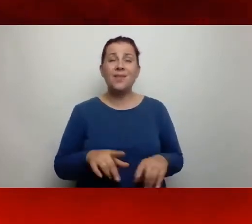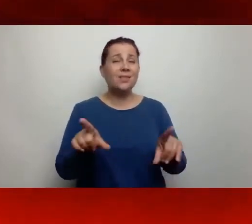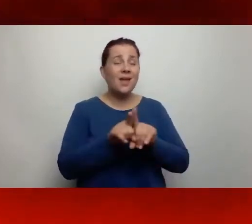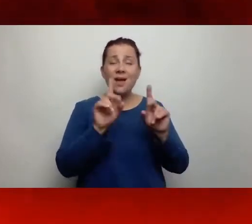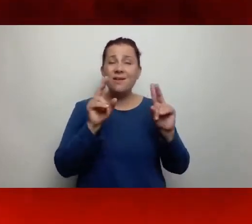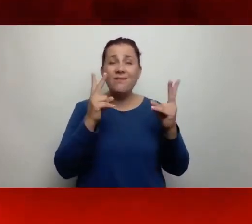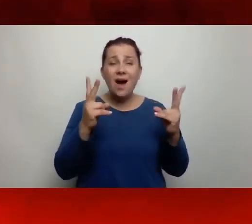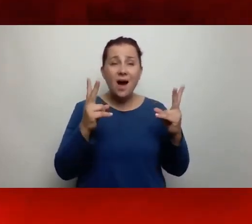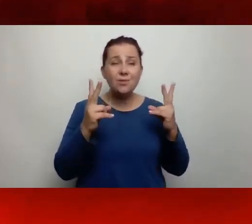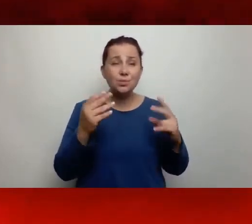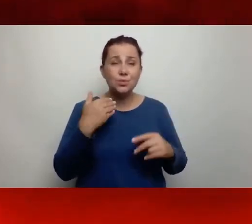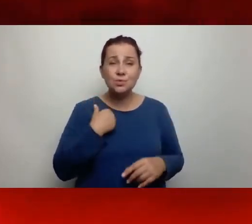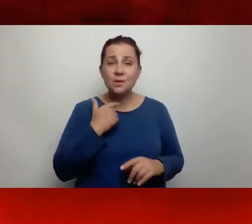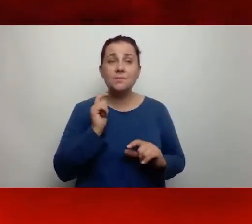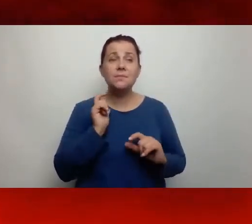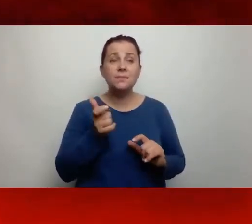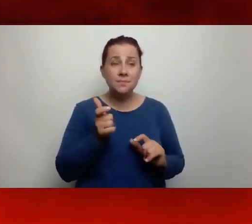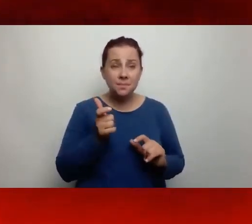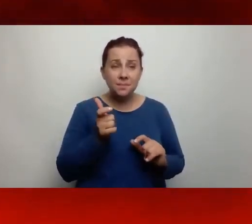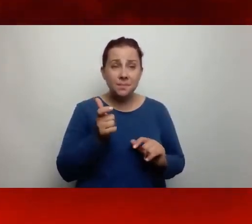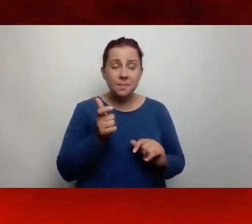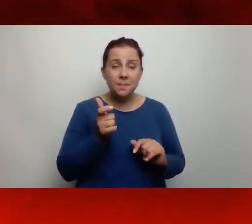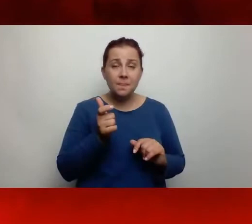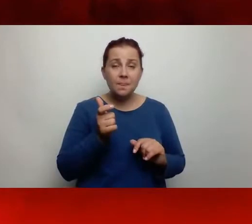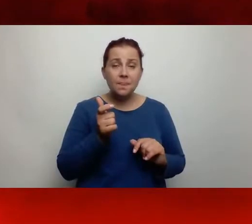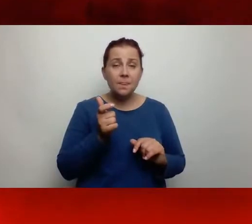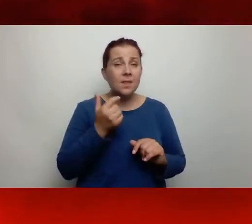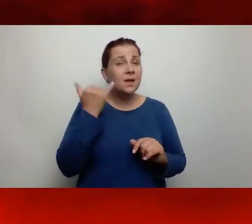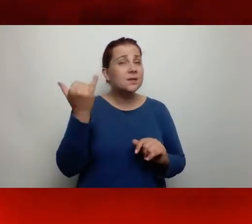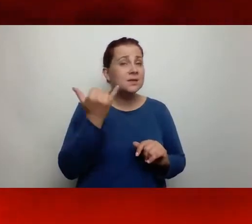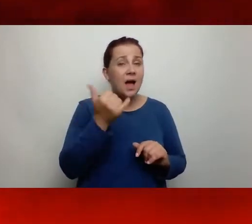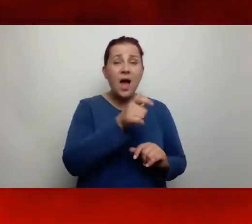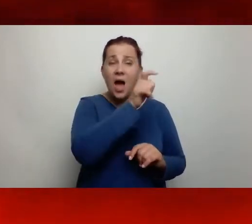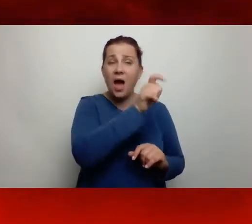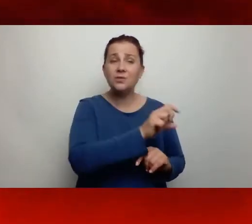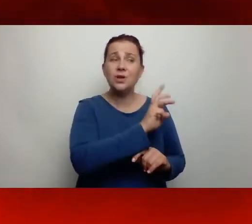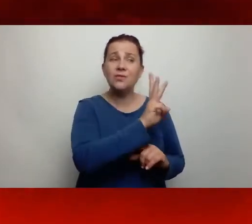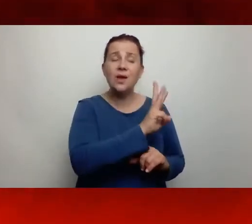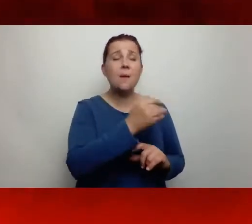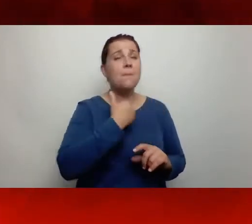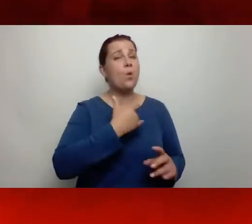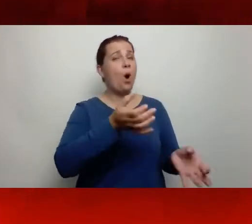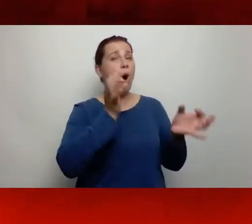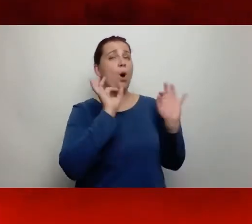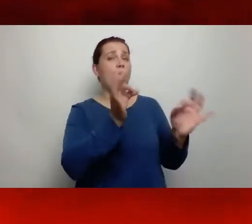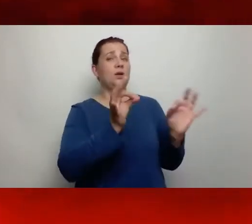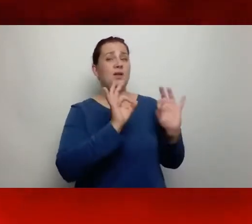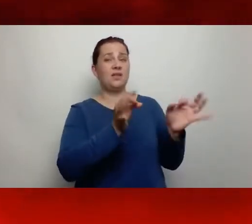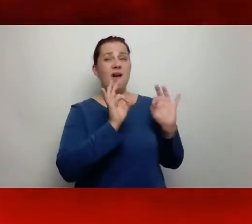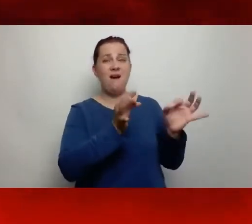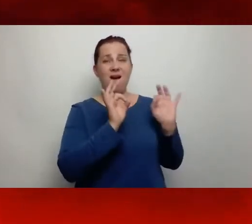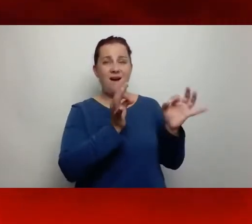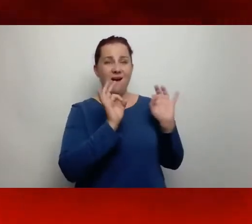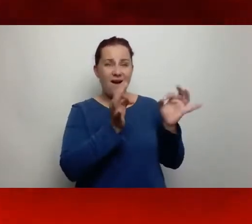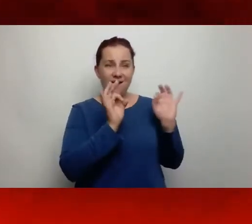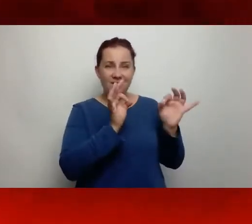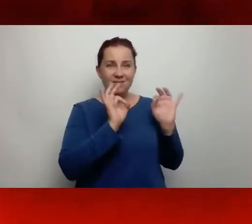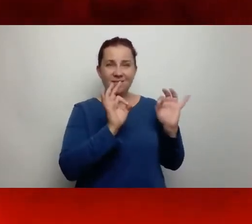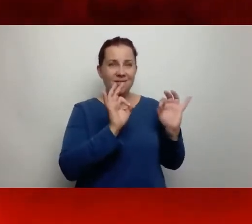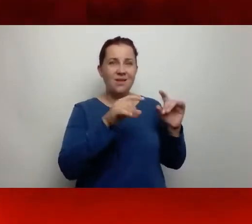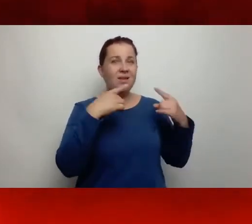to, że zawsze był oryginalny, nie szedł za